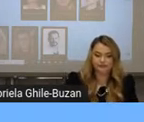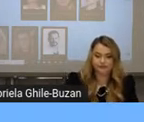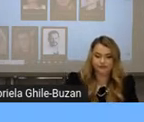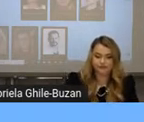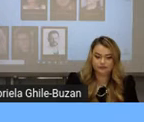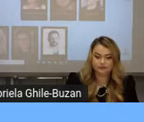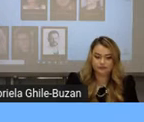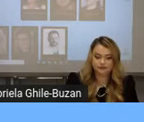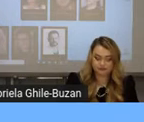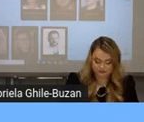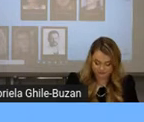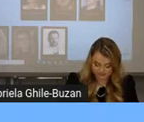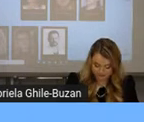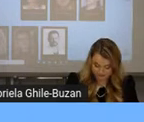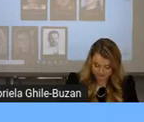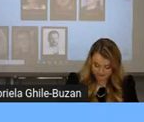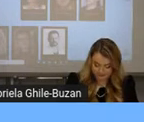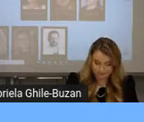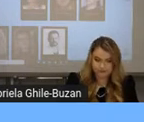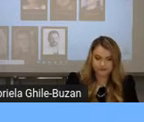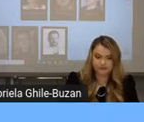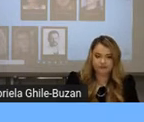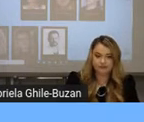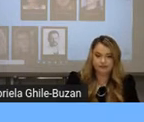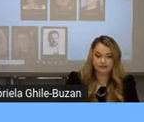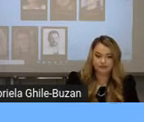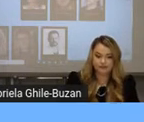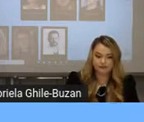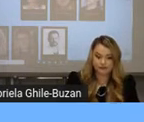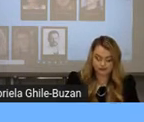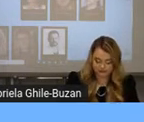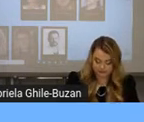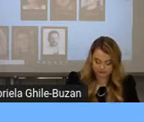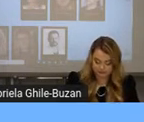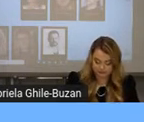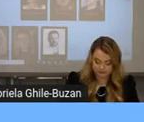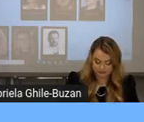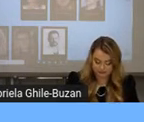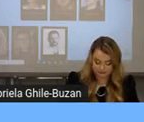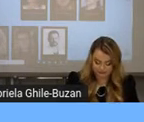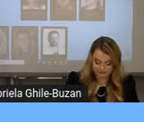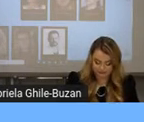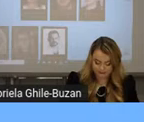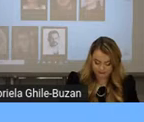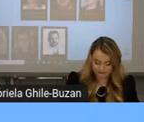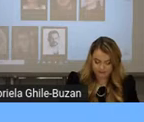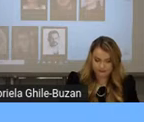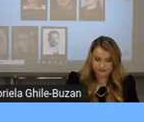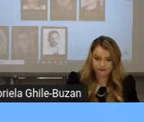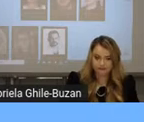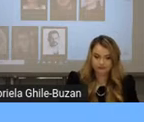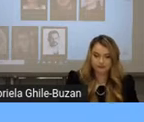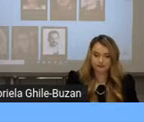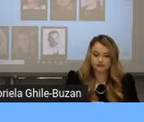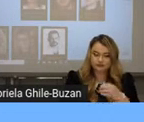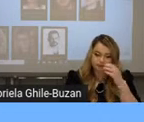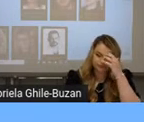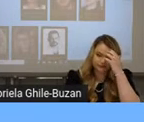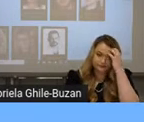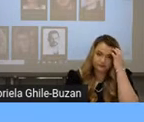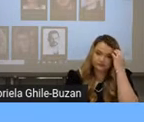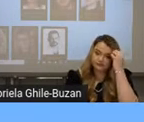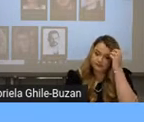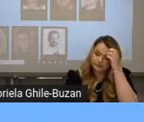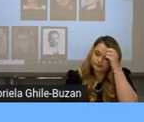ce culoare ar fi mai potrivită într-un anumit spațiu și cum pot fi identificate. Spațiile pentru copii, și poate trecem în slide-ul al